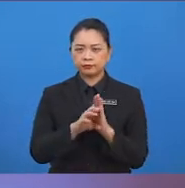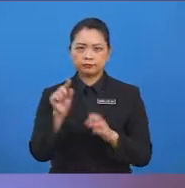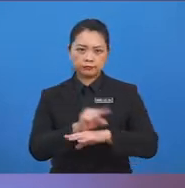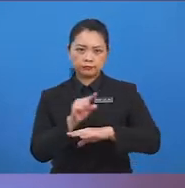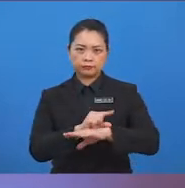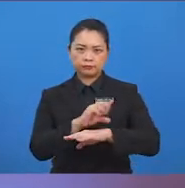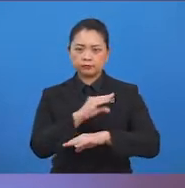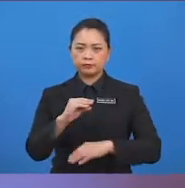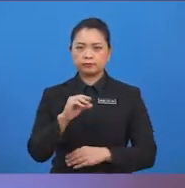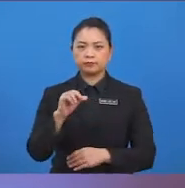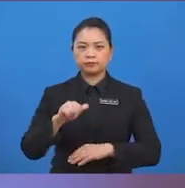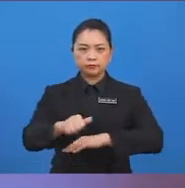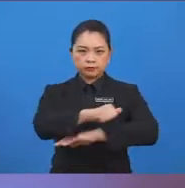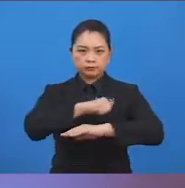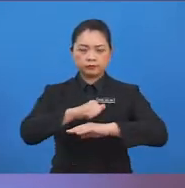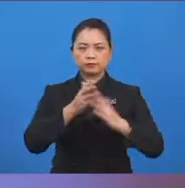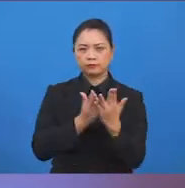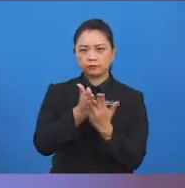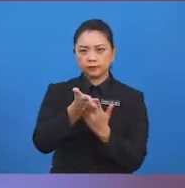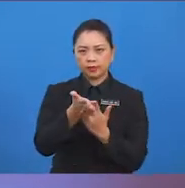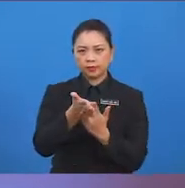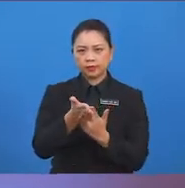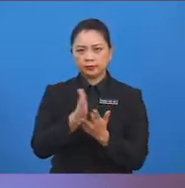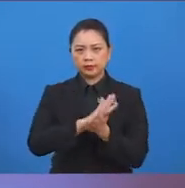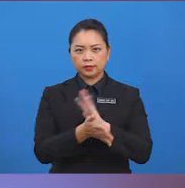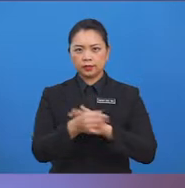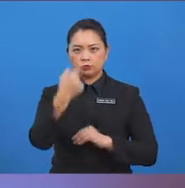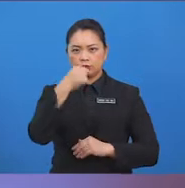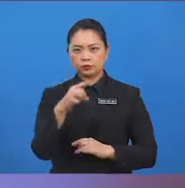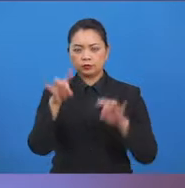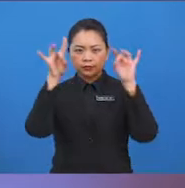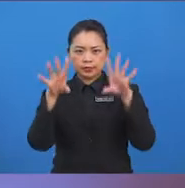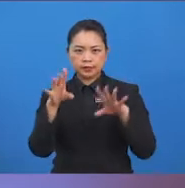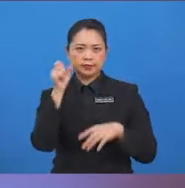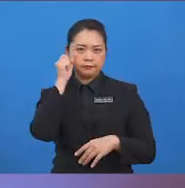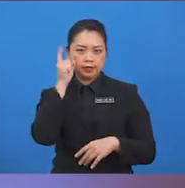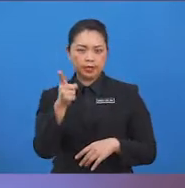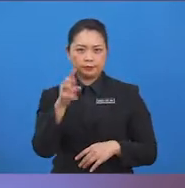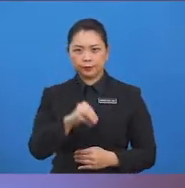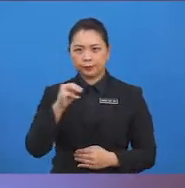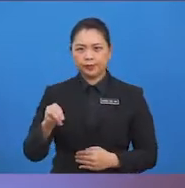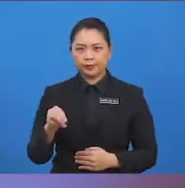dan aloi superconductor. Maka, untuk menguji dan mengukuh tahap kefahaman